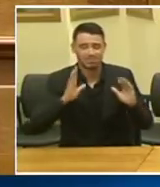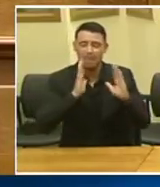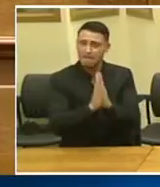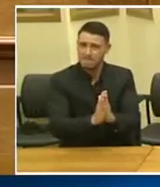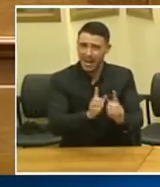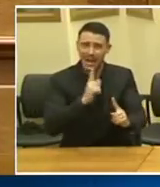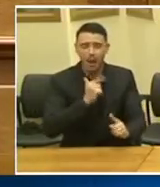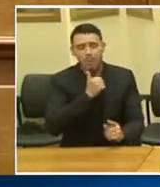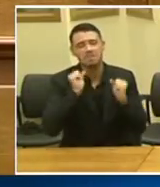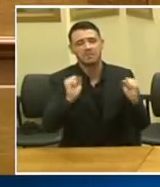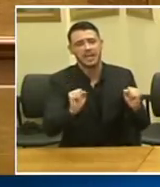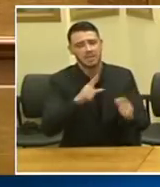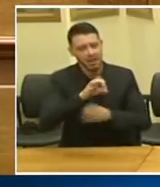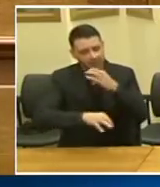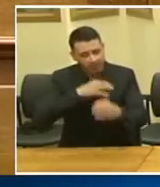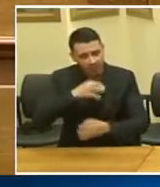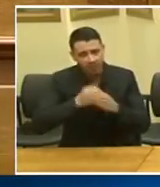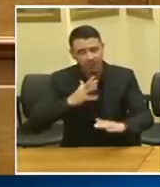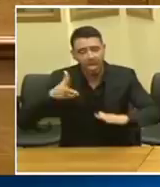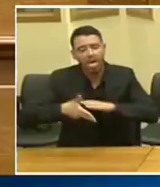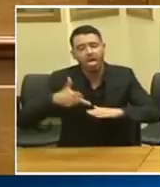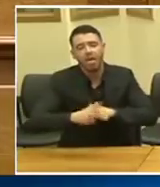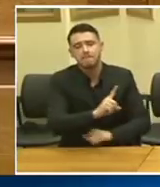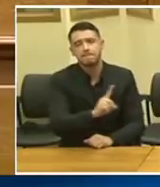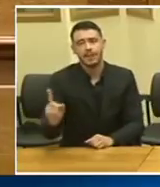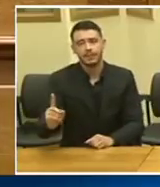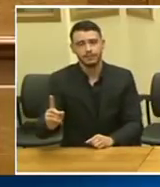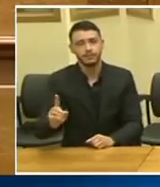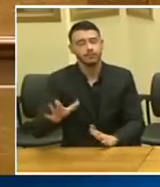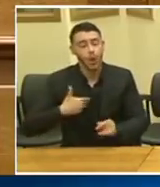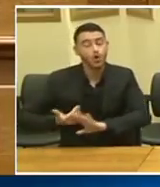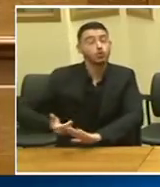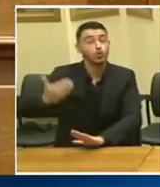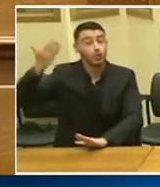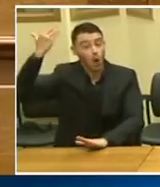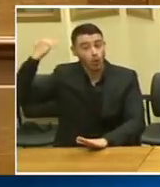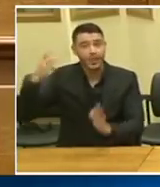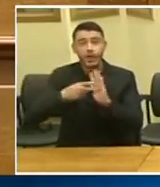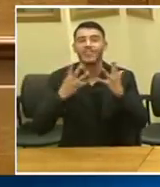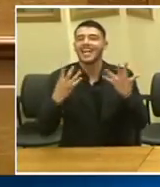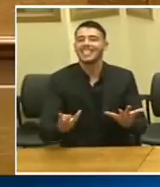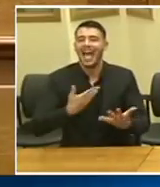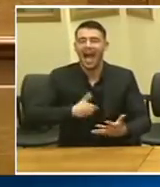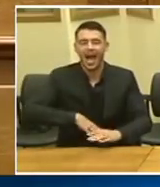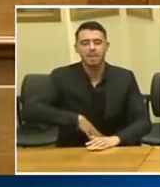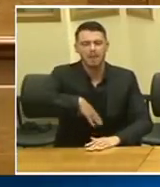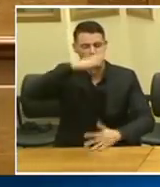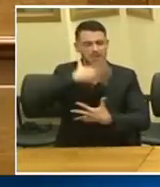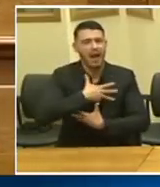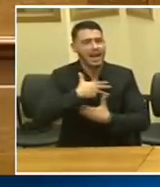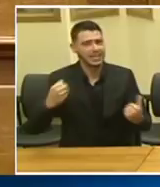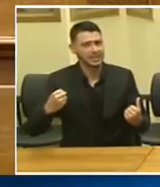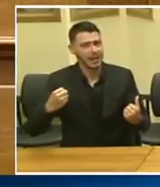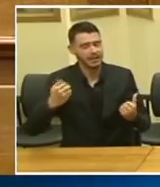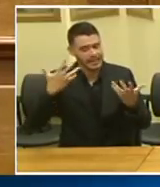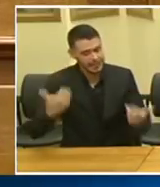ακούσετε, θα μπορέσετε κι εσείς να απαντήσετε αν θέλετε. Στο μεγαλειώδες κίνημα των αγανακτισμένων υπήρχε και εκεί